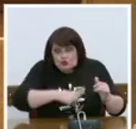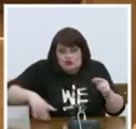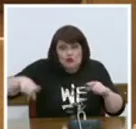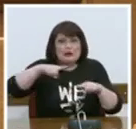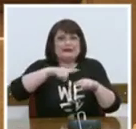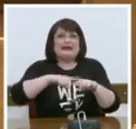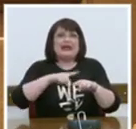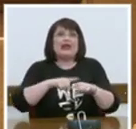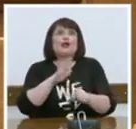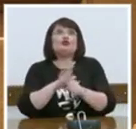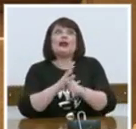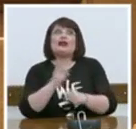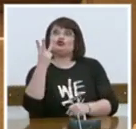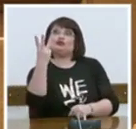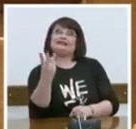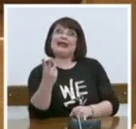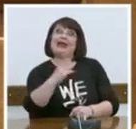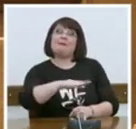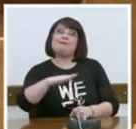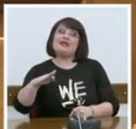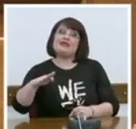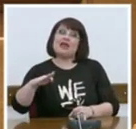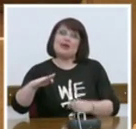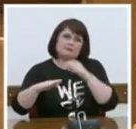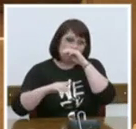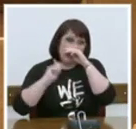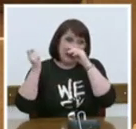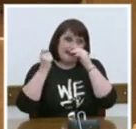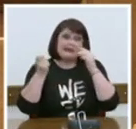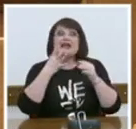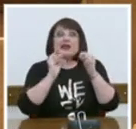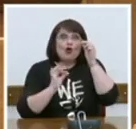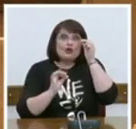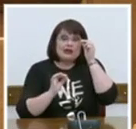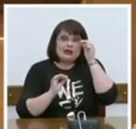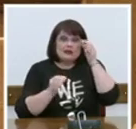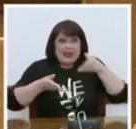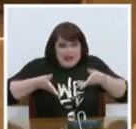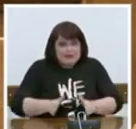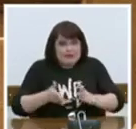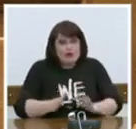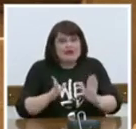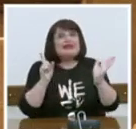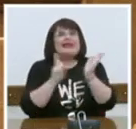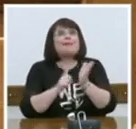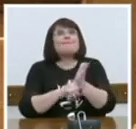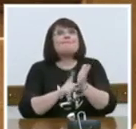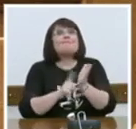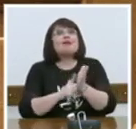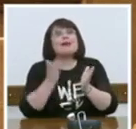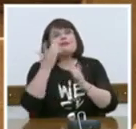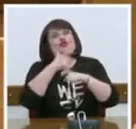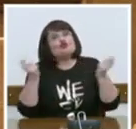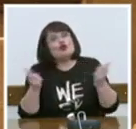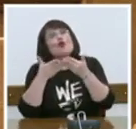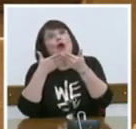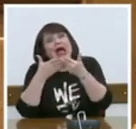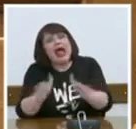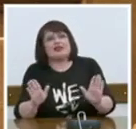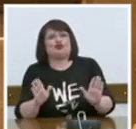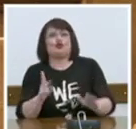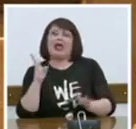έστω και 3 παιδιά, λόγοι εθνικοί και δημογραφικοί επιβάλλουν άνοιγμα σχολείου για να τα